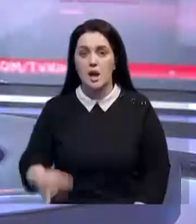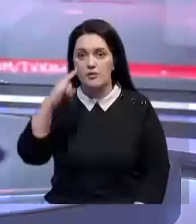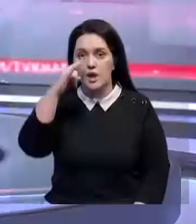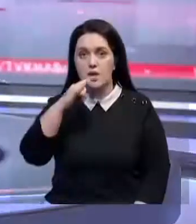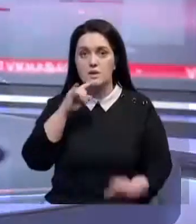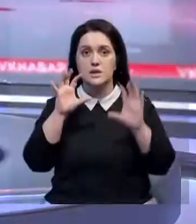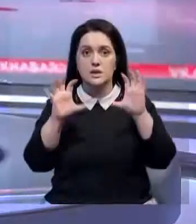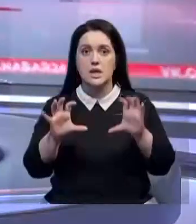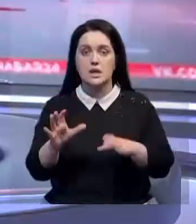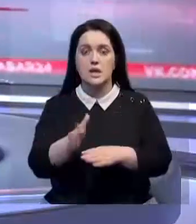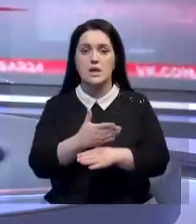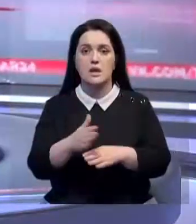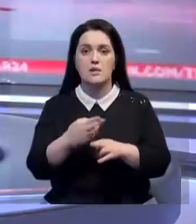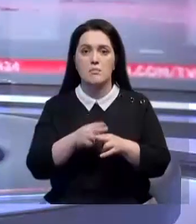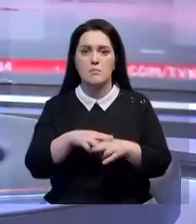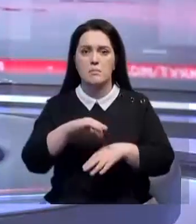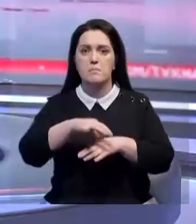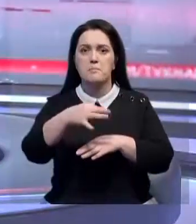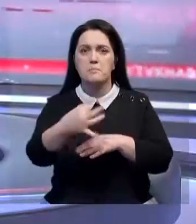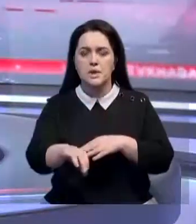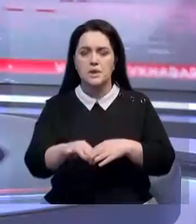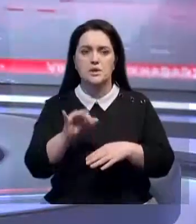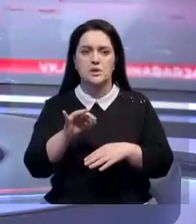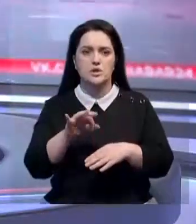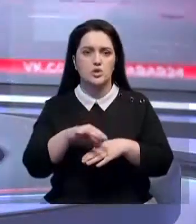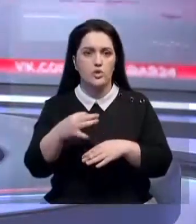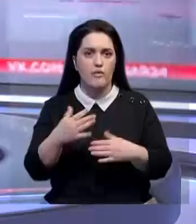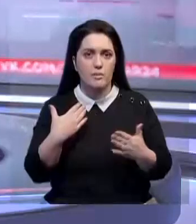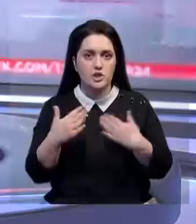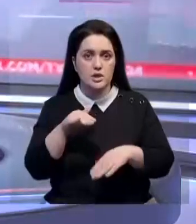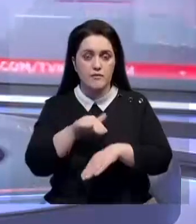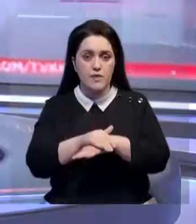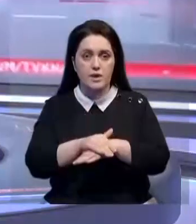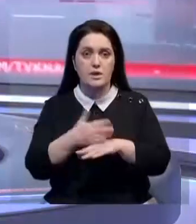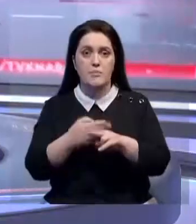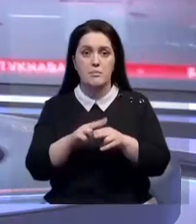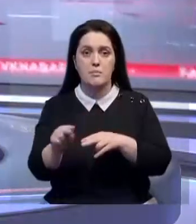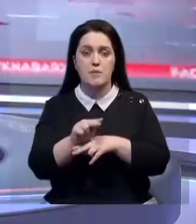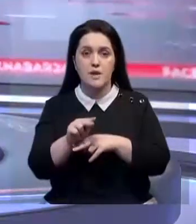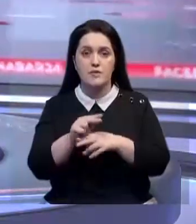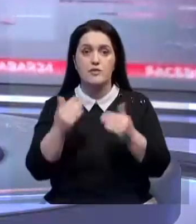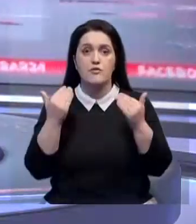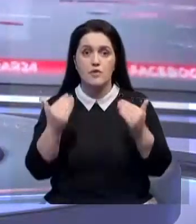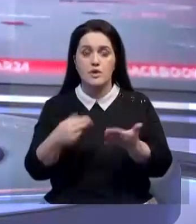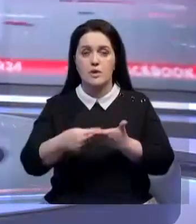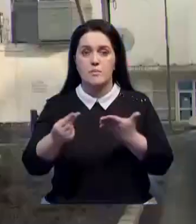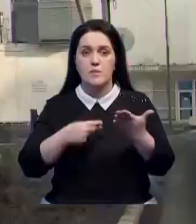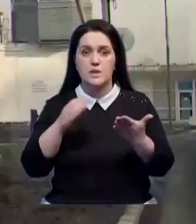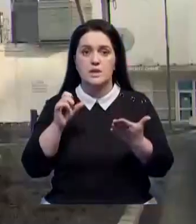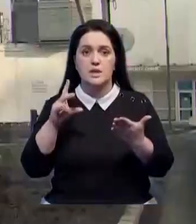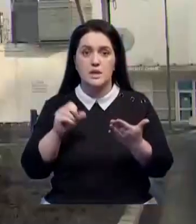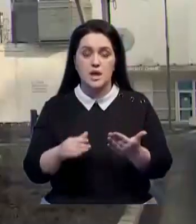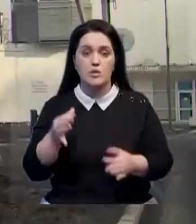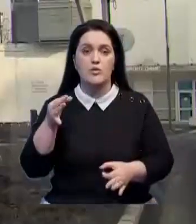В Казахстане законодательно разграничат понятия пытки и факты жестокого обращения. Соответствующие поправки сегодня одобрили